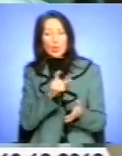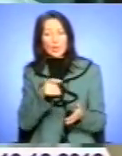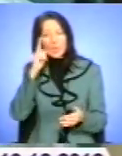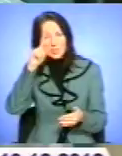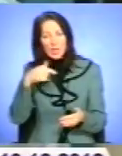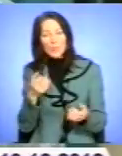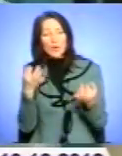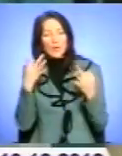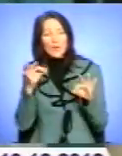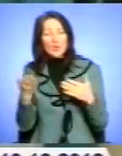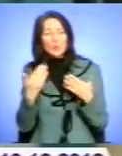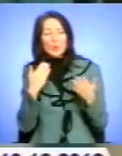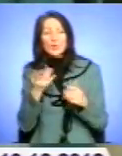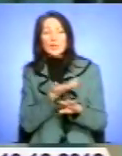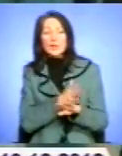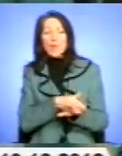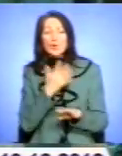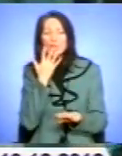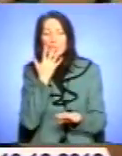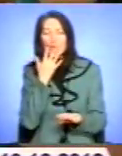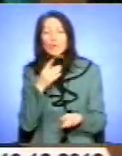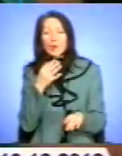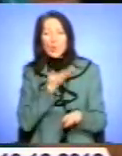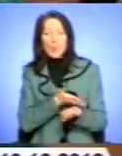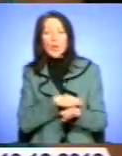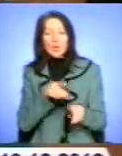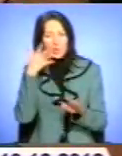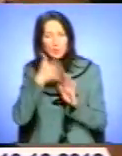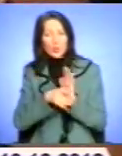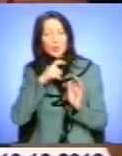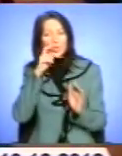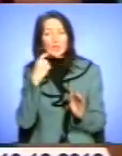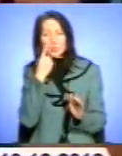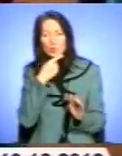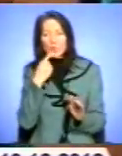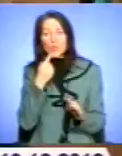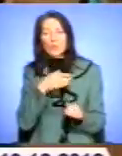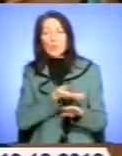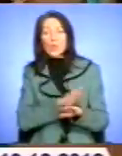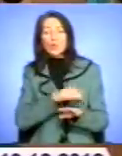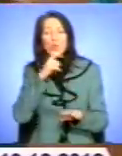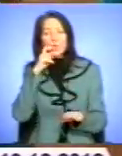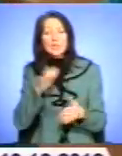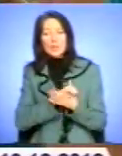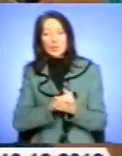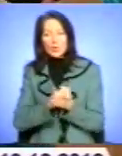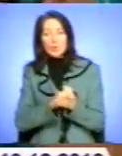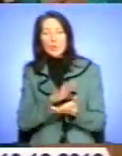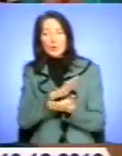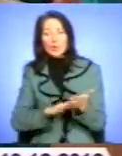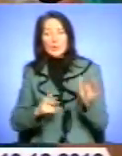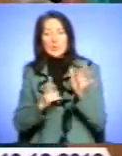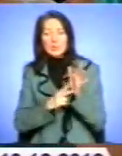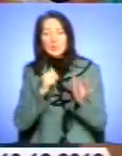вільно спілкуємося на їхній мові, також вони розуміють нашу мову. Польсько-українська дружба триває більше 7 років. Зав'язалася вона ще у